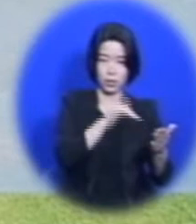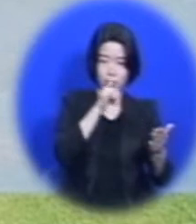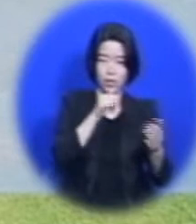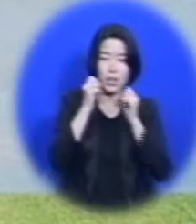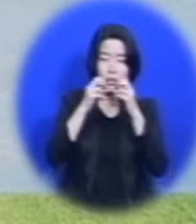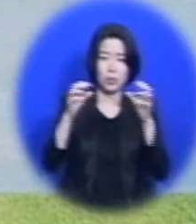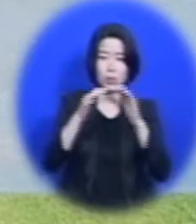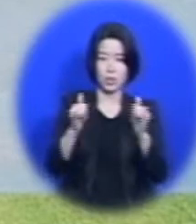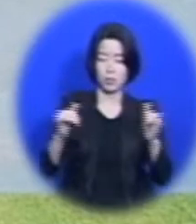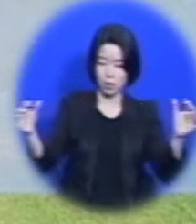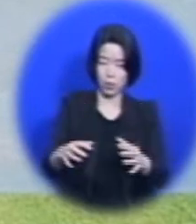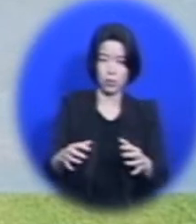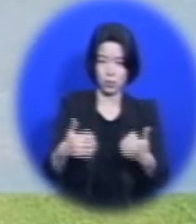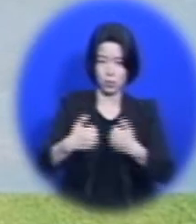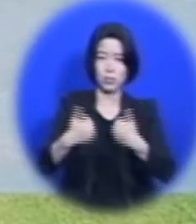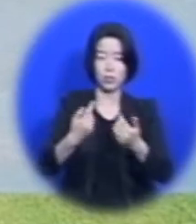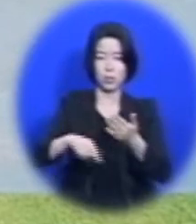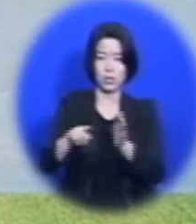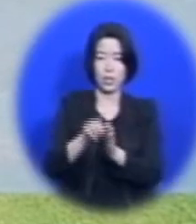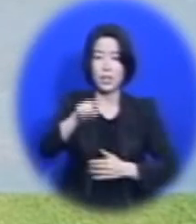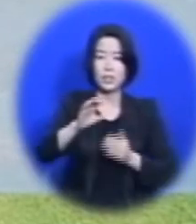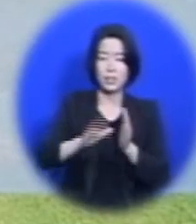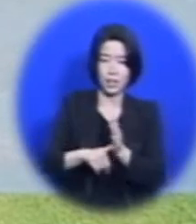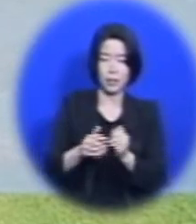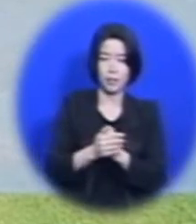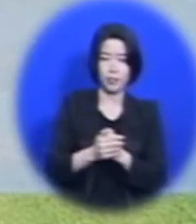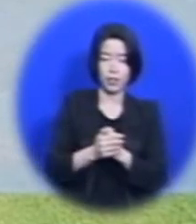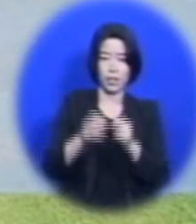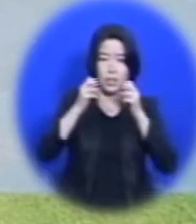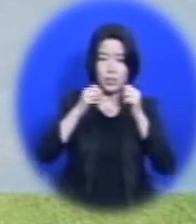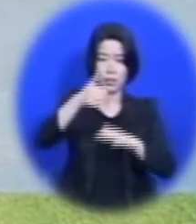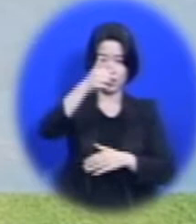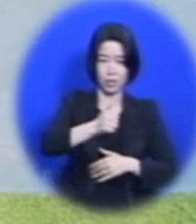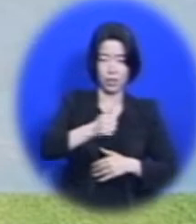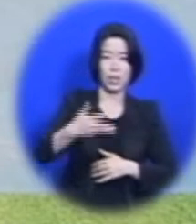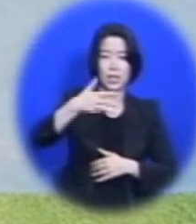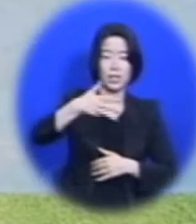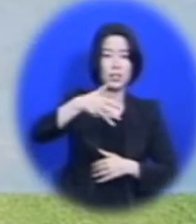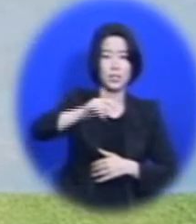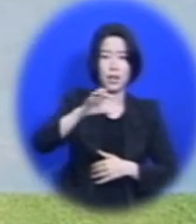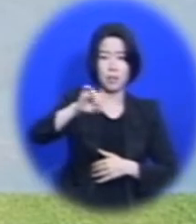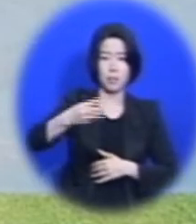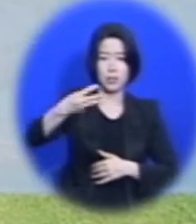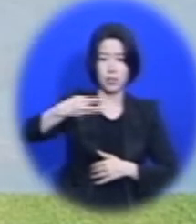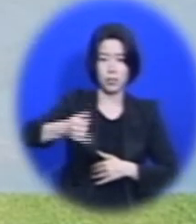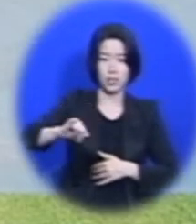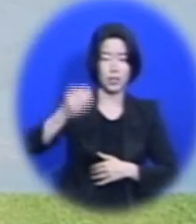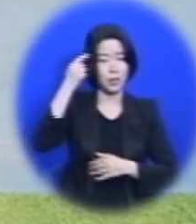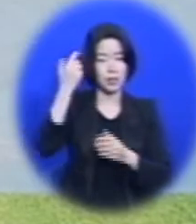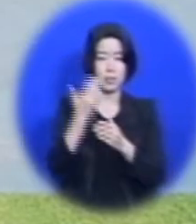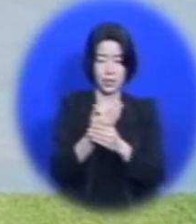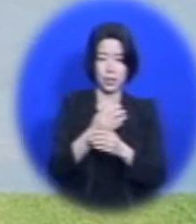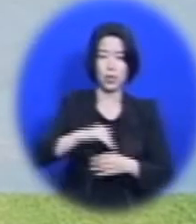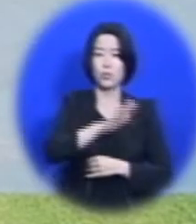될까요? 의논하려고 모였습니다. 그때 선임 선교사였던 제프리 박사님이 우리가